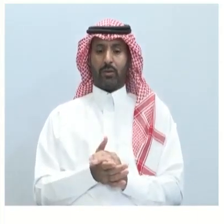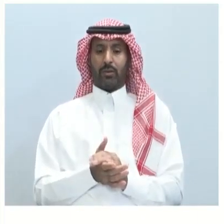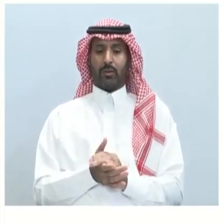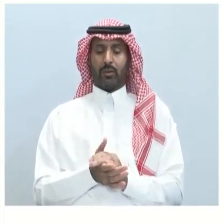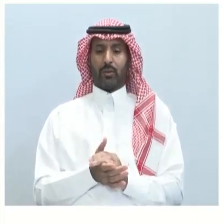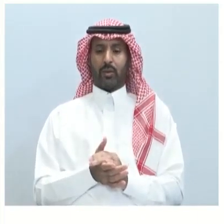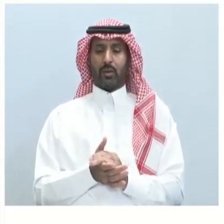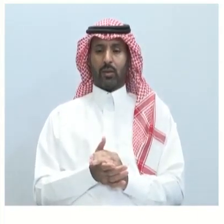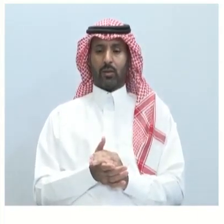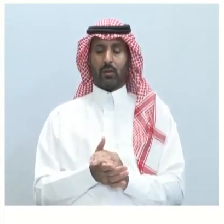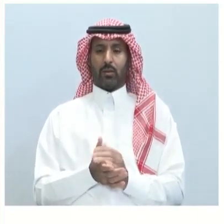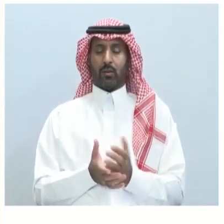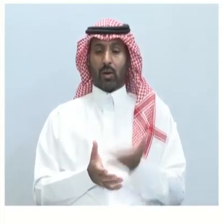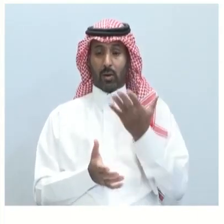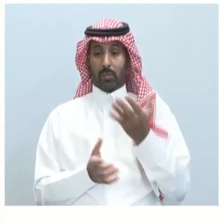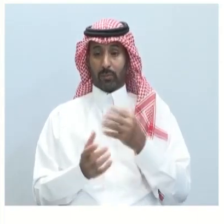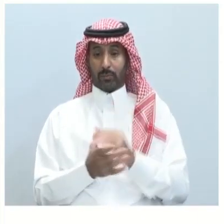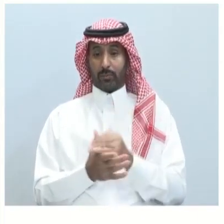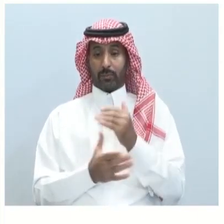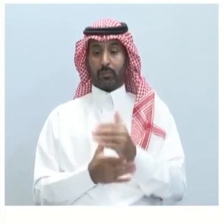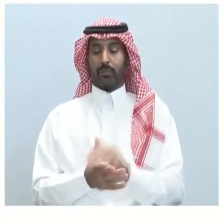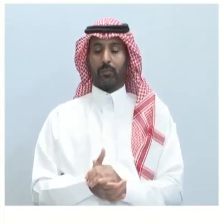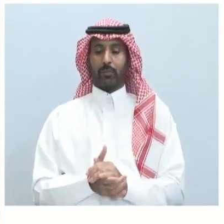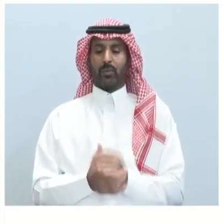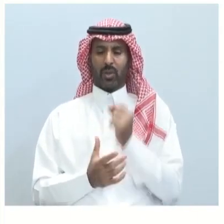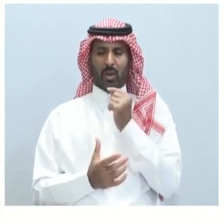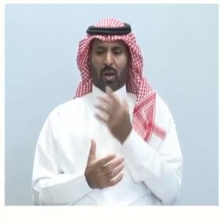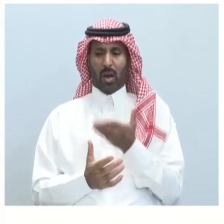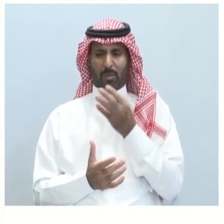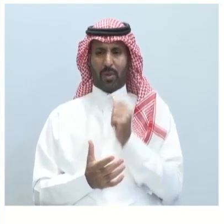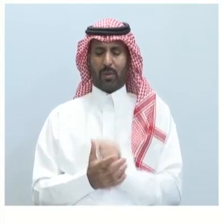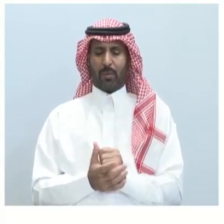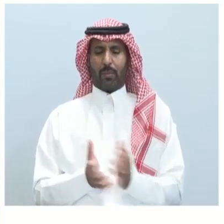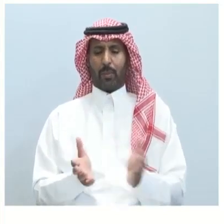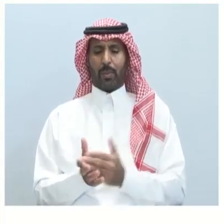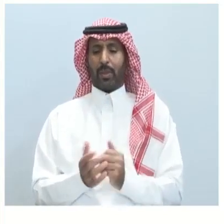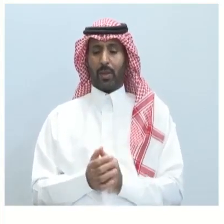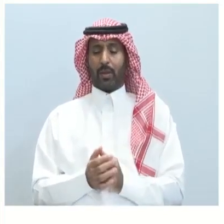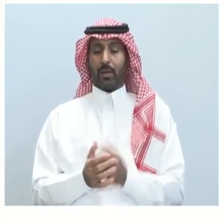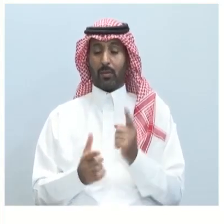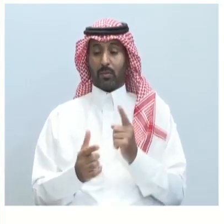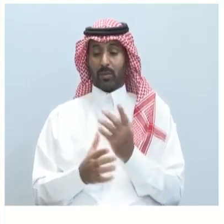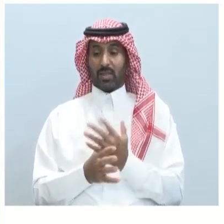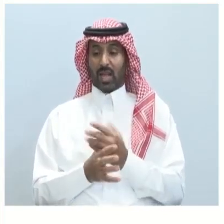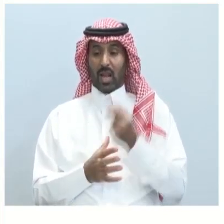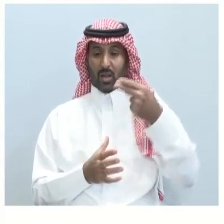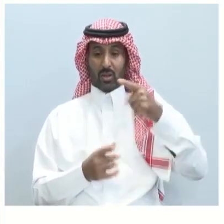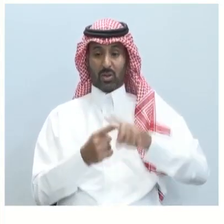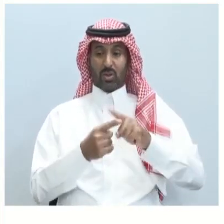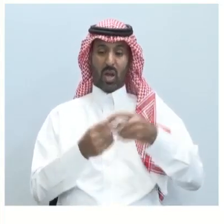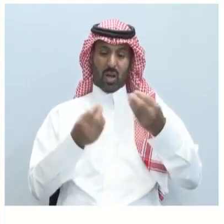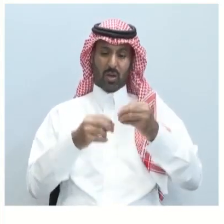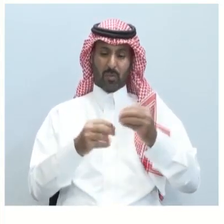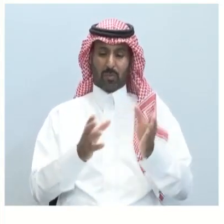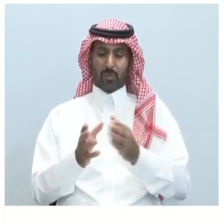القهوه تكون اكبر وبالتالي سوف تكون القهوه حمضيه لان تركيز ايون الهيدروجين اكبر من